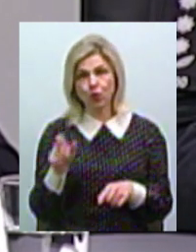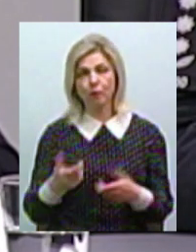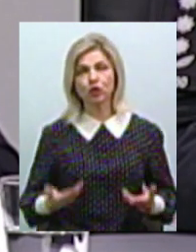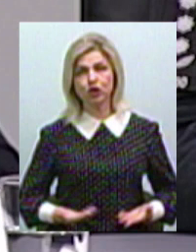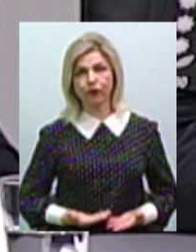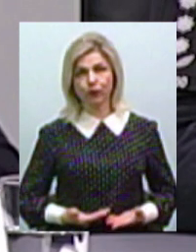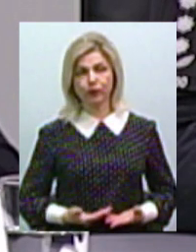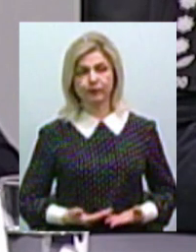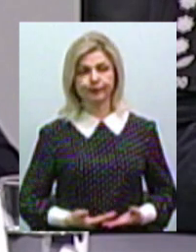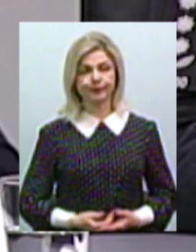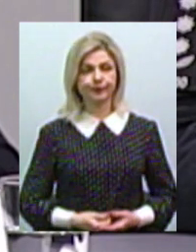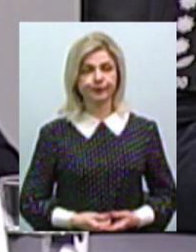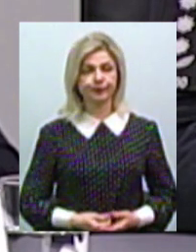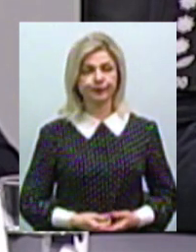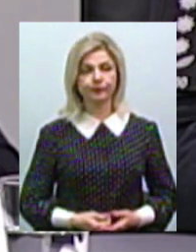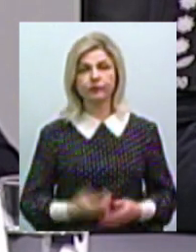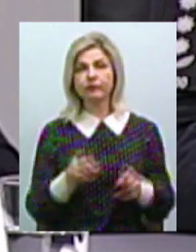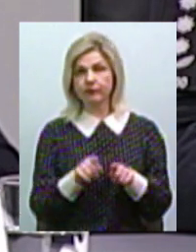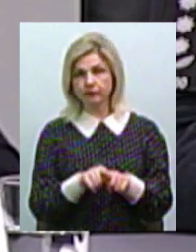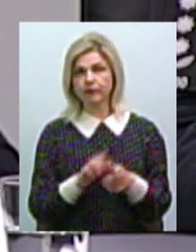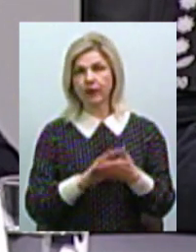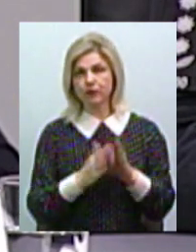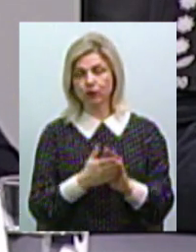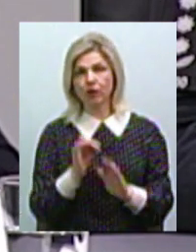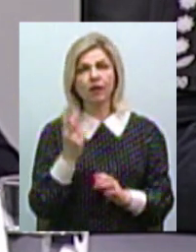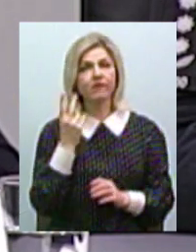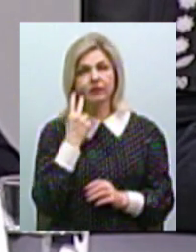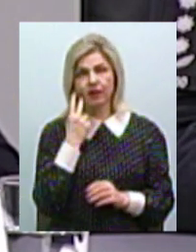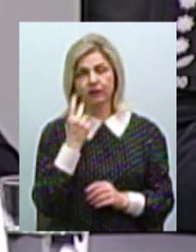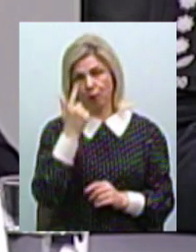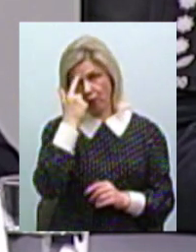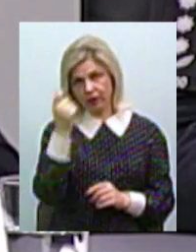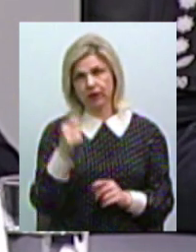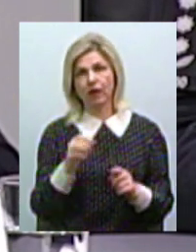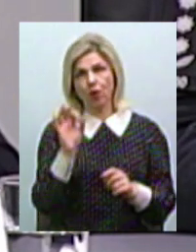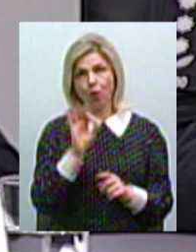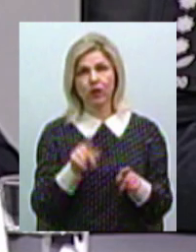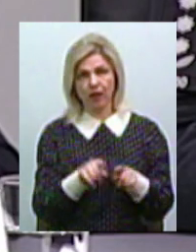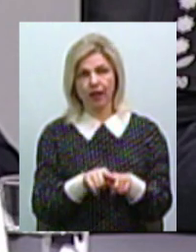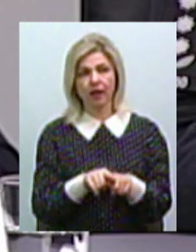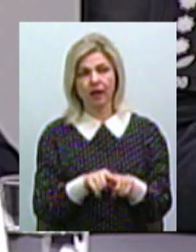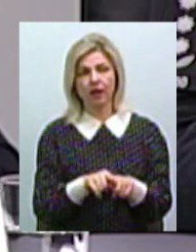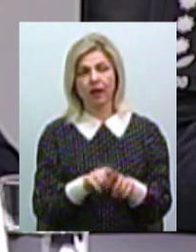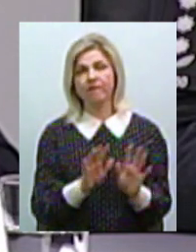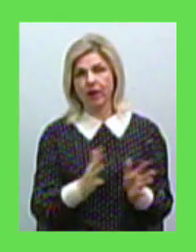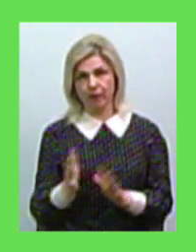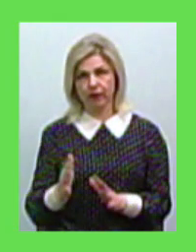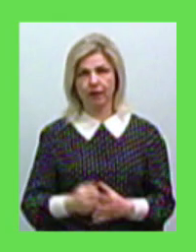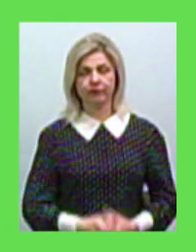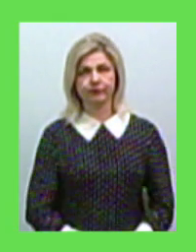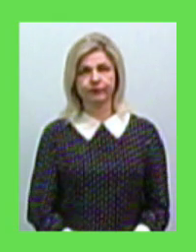живуть з цією ситуацією і не завжди повідомляють про такі випадки.